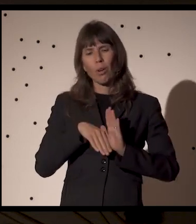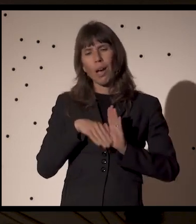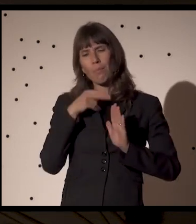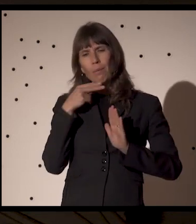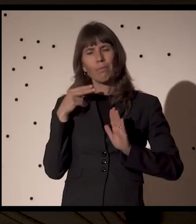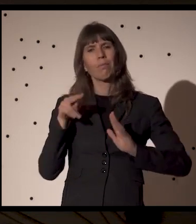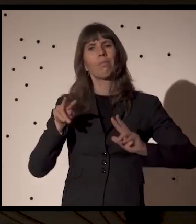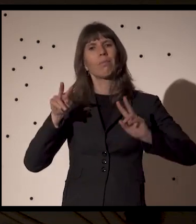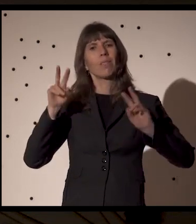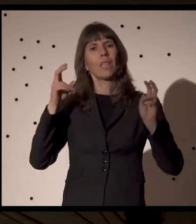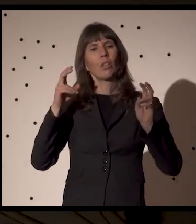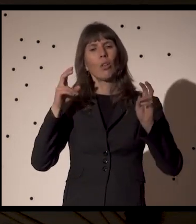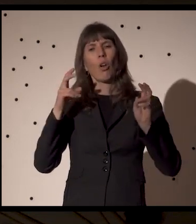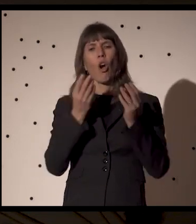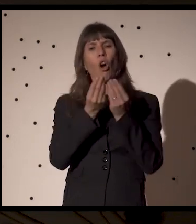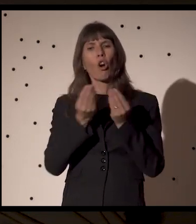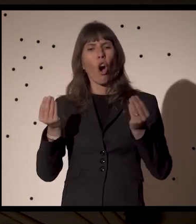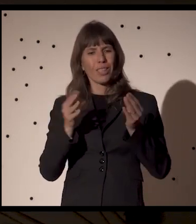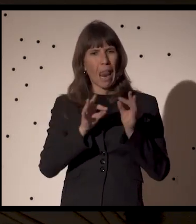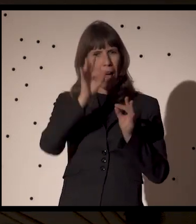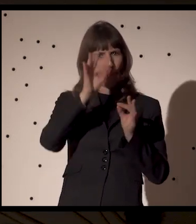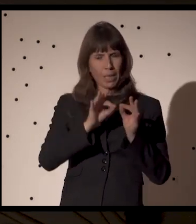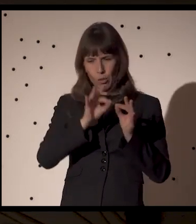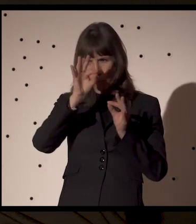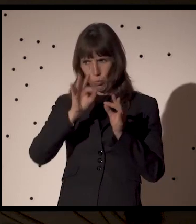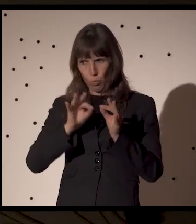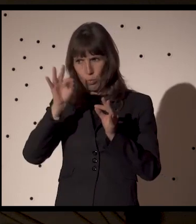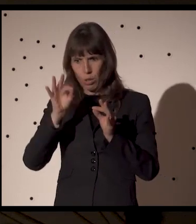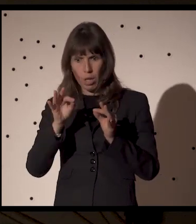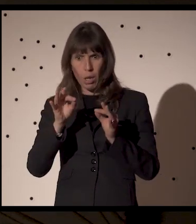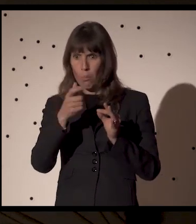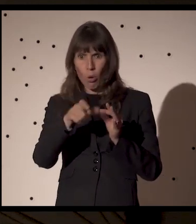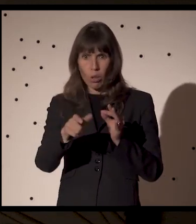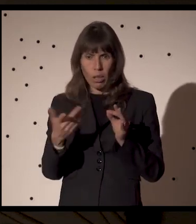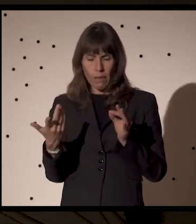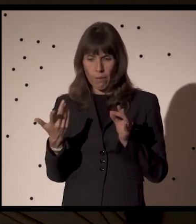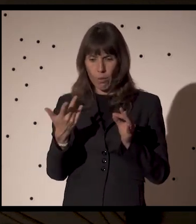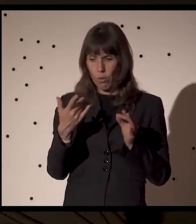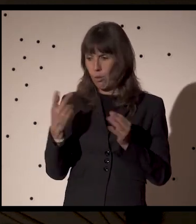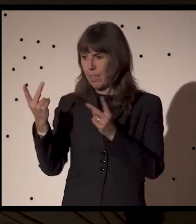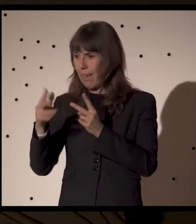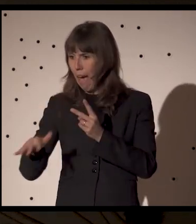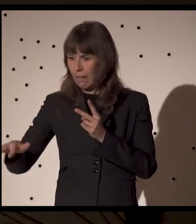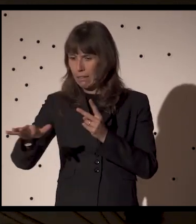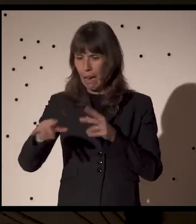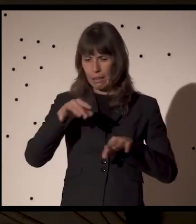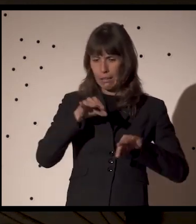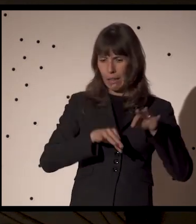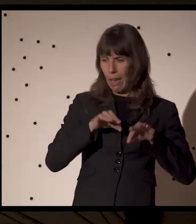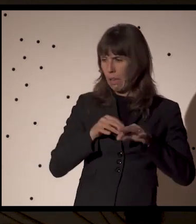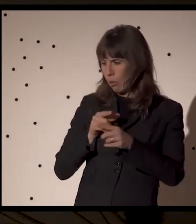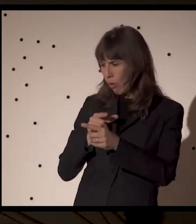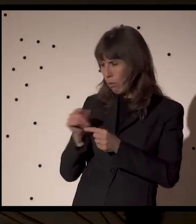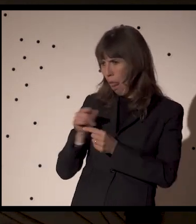sul rapporto complesso che è il teatro come specchio intrattiene con la realtà come il Teatro